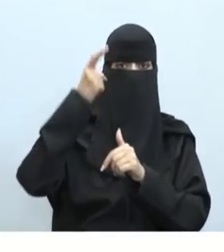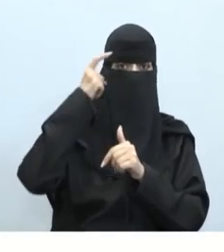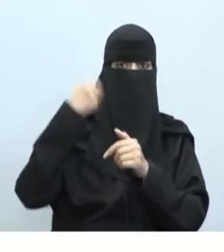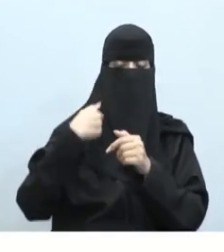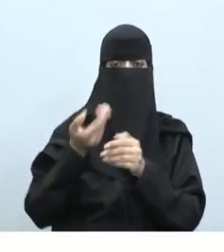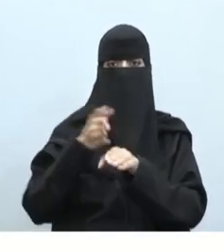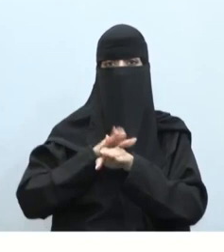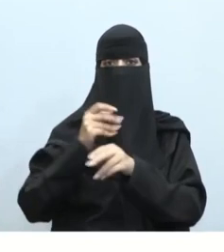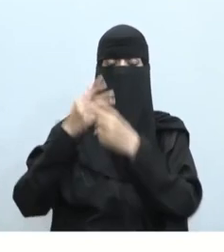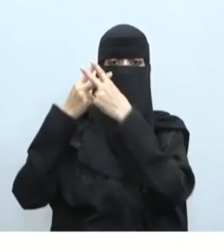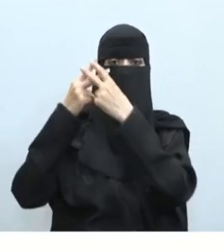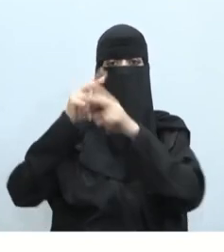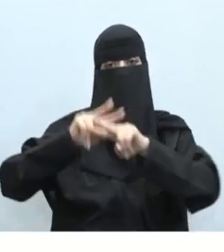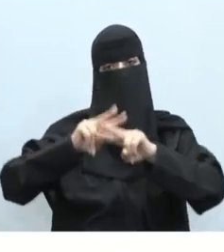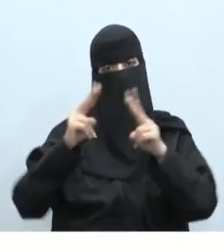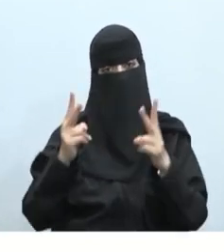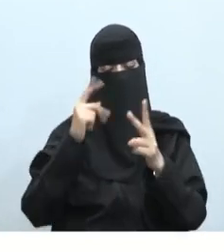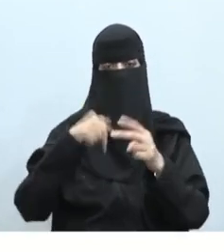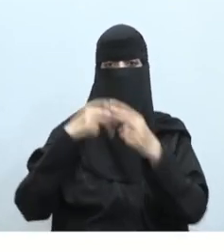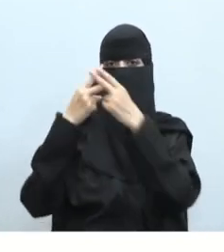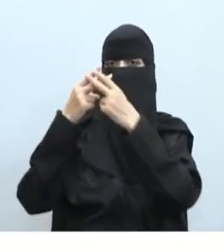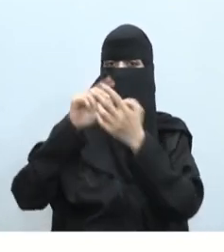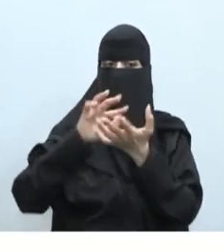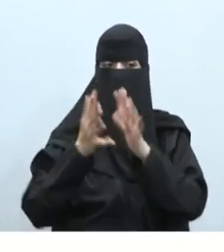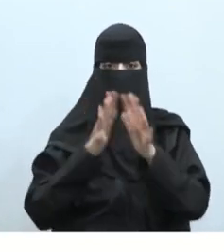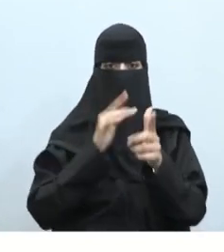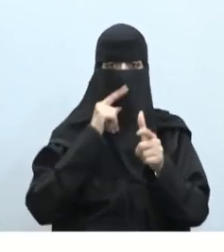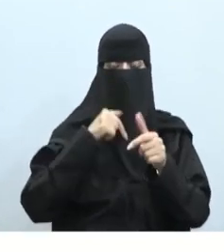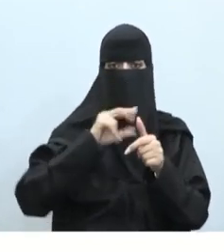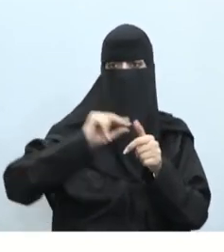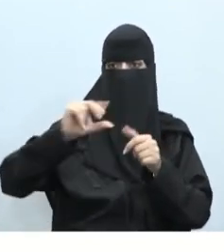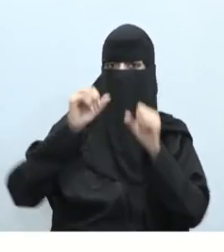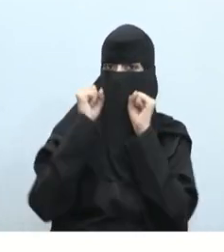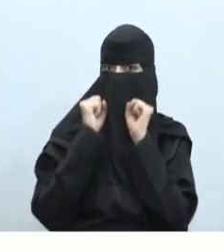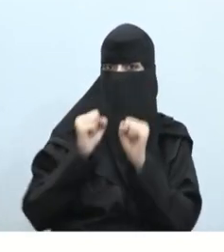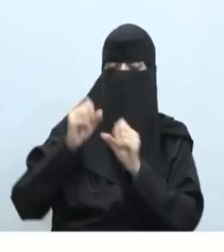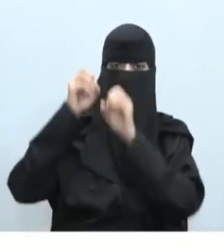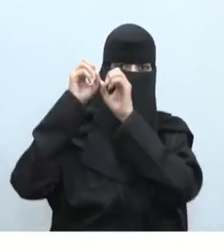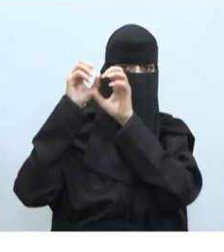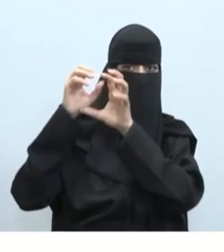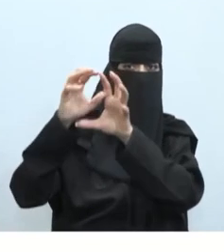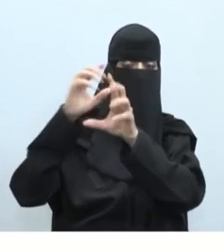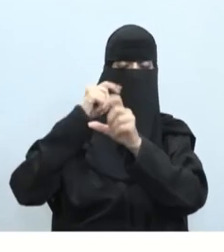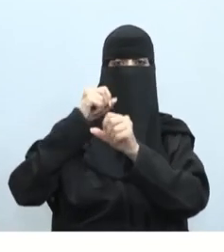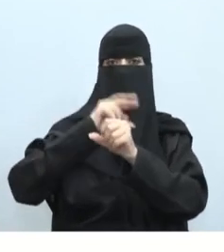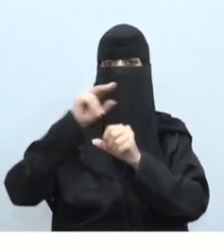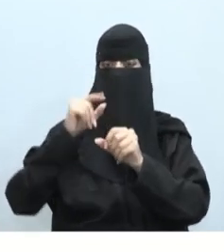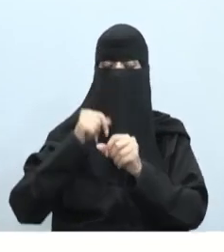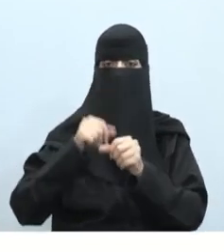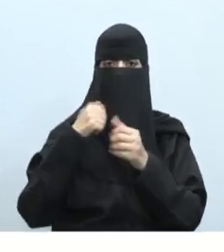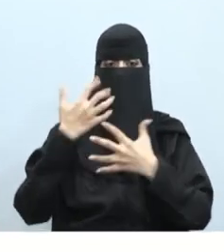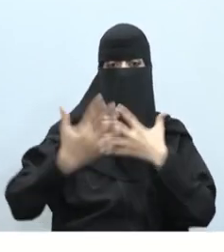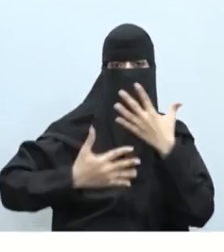على النجوم واختلاف النجوم عن بعضها البعض تبعا لقوه الاشعاع تبعا للطاقه التي